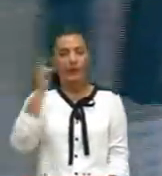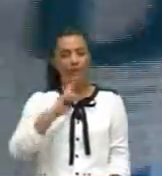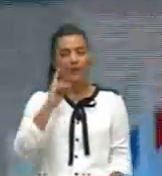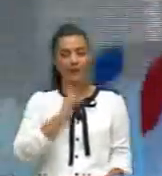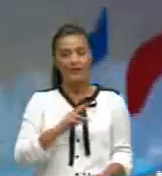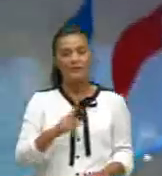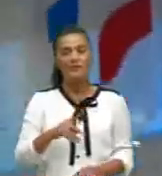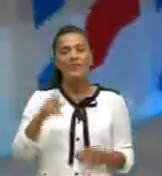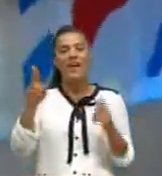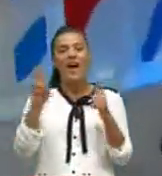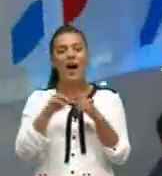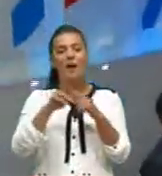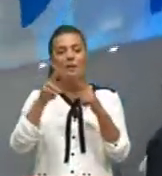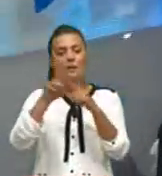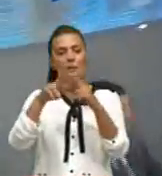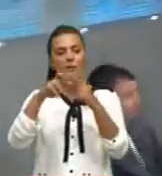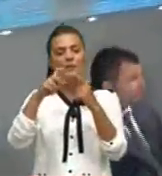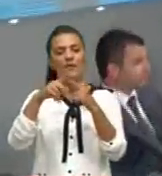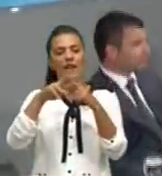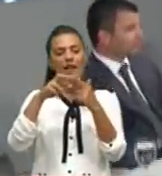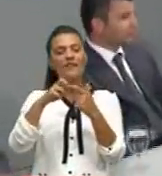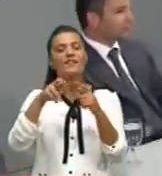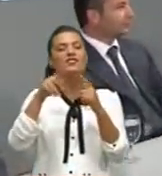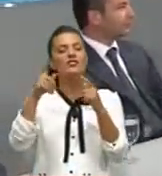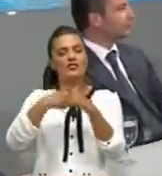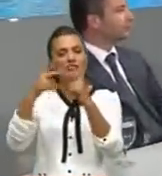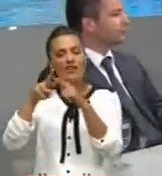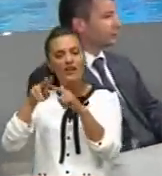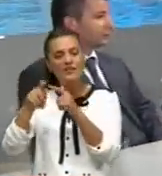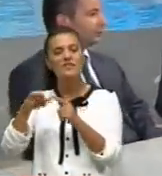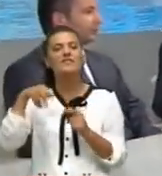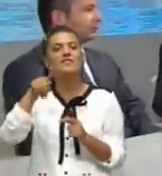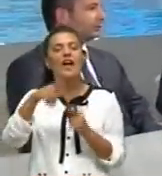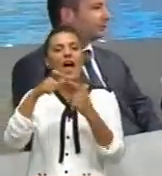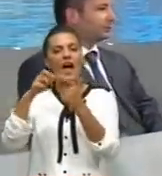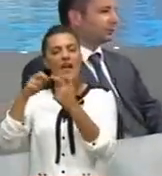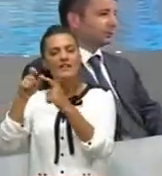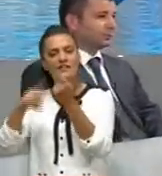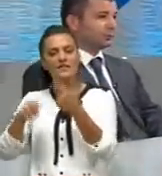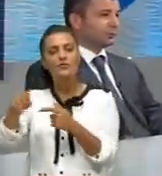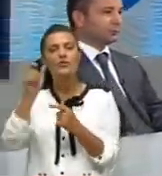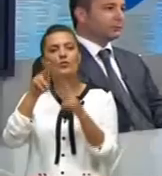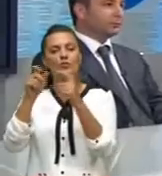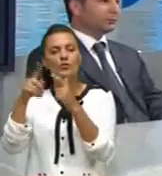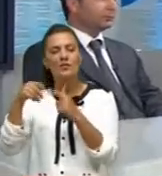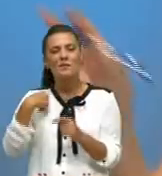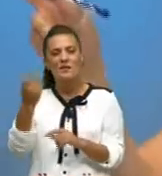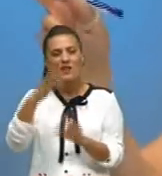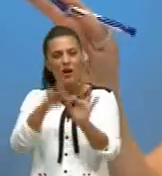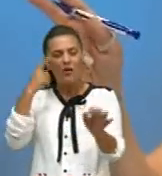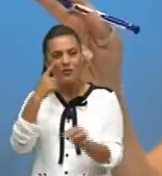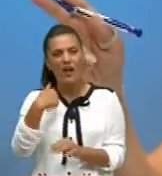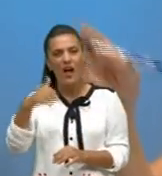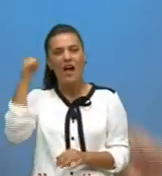Efendim, Kaptan Cansın Özden, Ersin Demir, Umut Kanıkara. Kaptan Cansın Özden dedi ki, ben az önce siz ok atarken